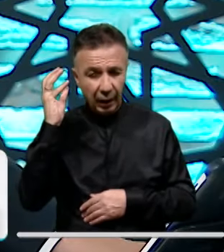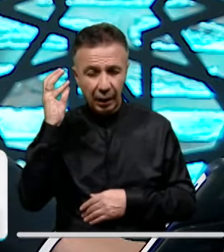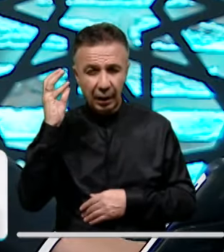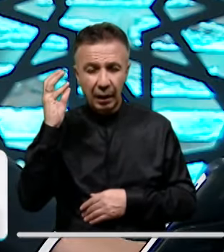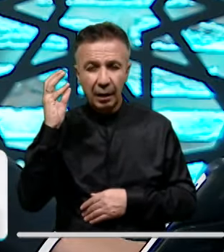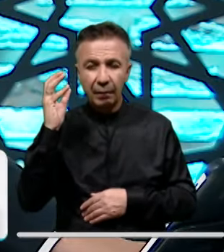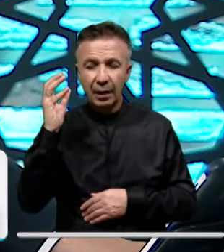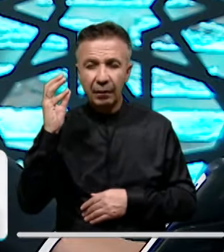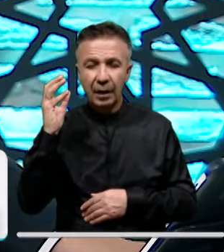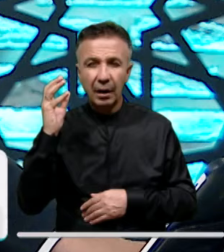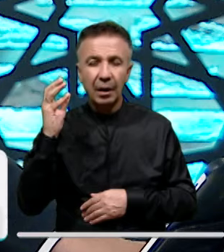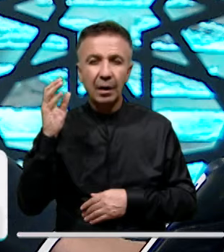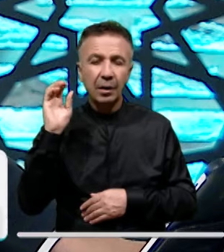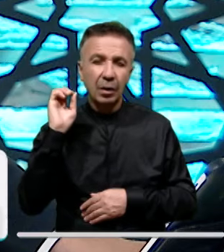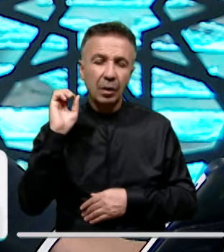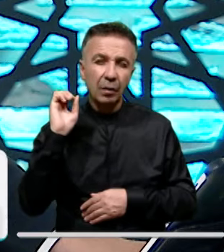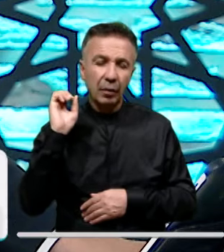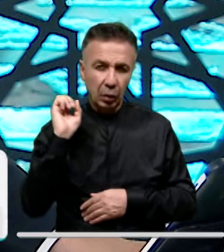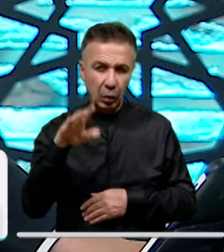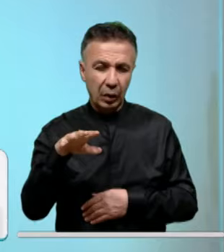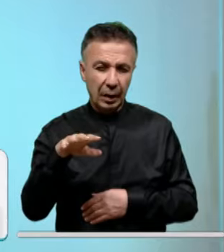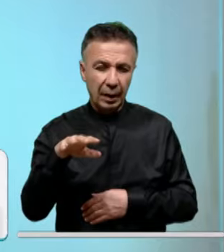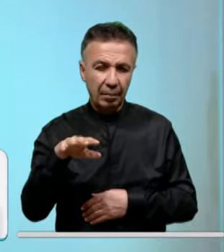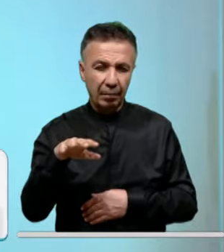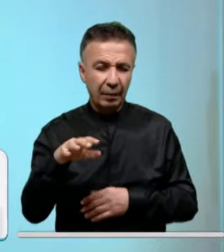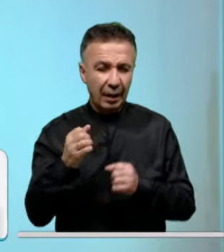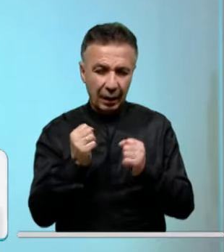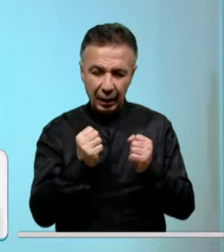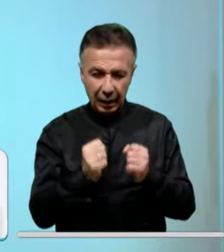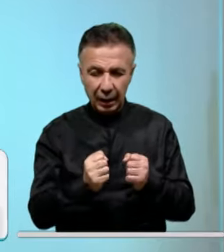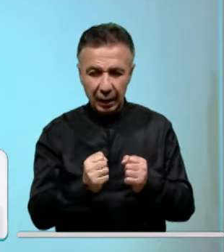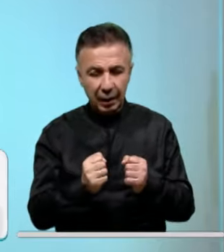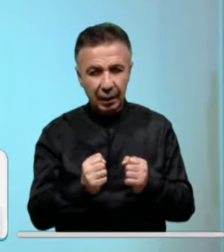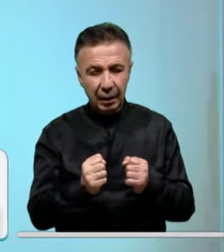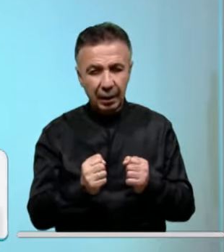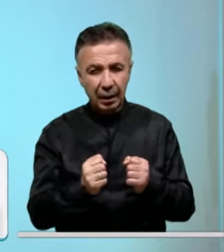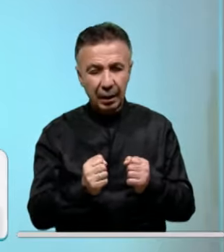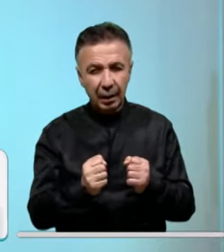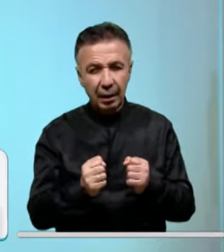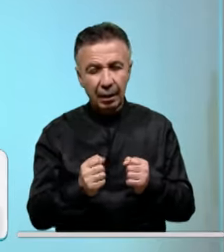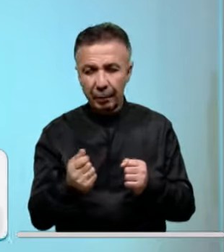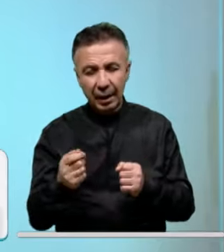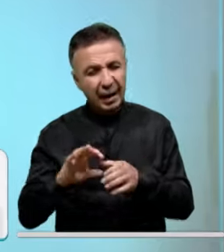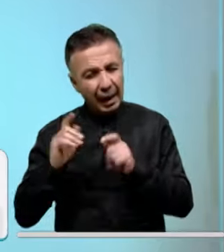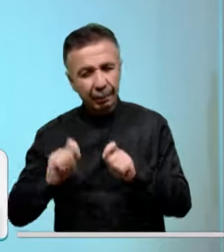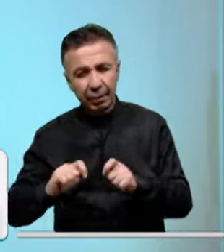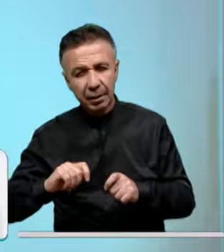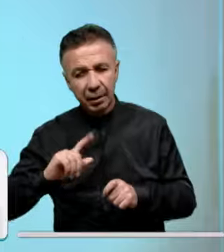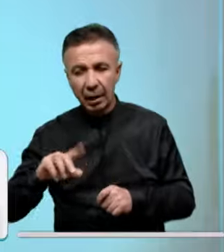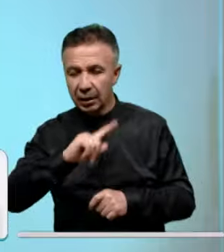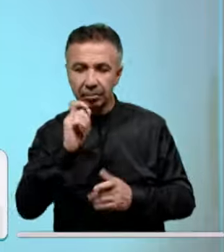daha ucuz. Kalan parayı ne yapalım? Bir de bu soru var, evet. Şimdi yapabilir